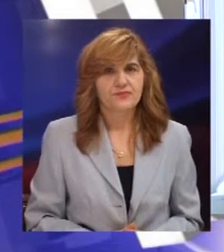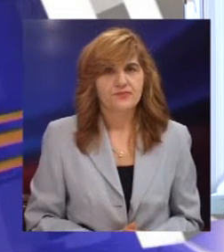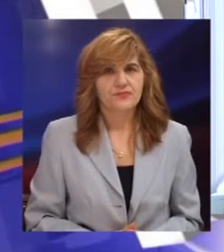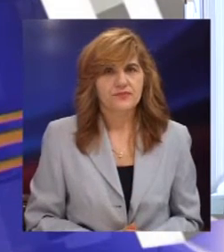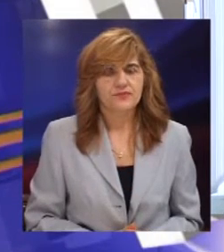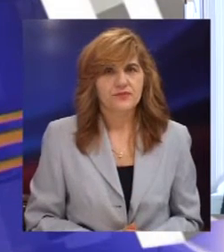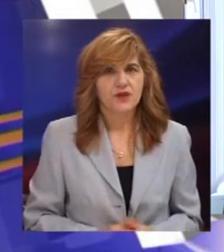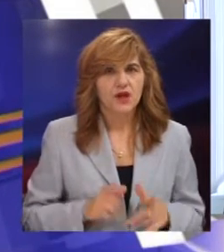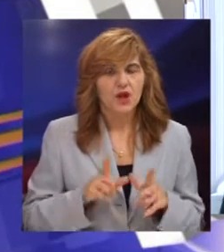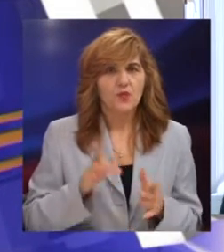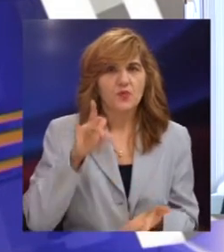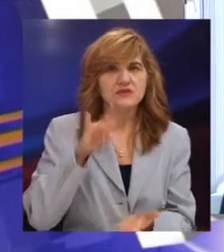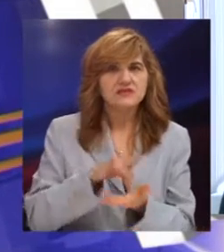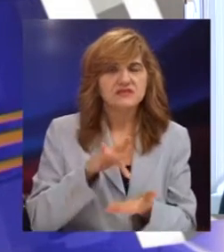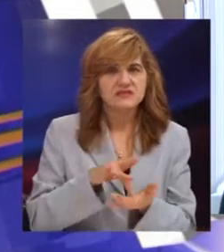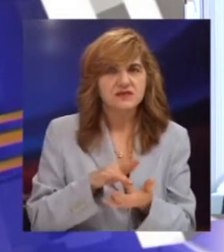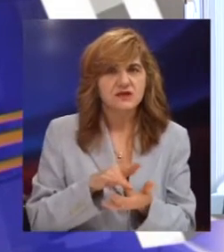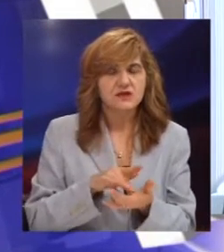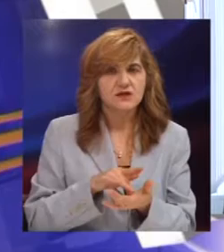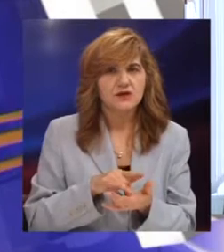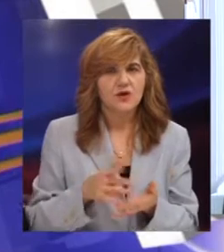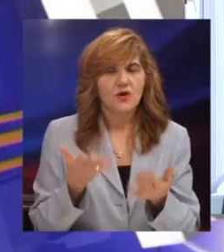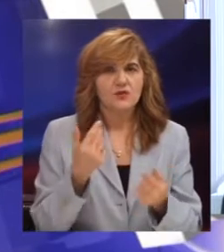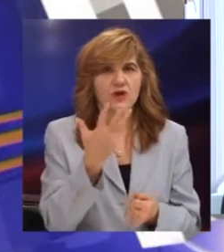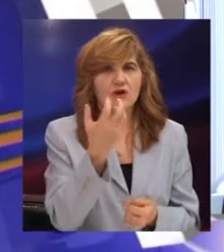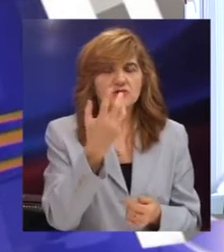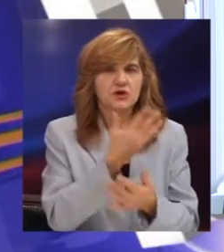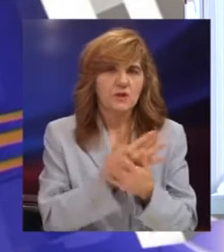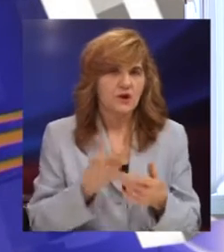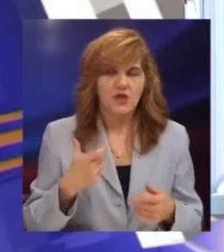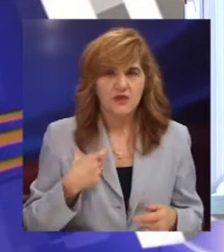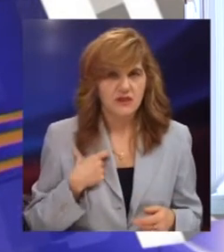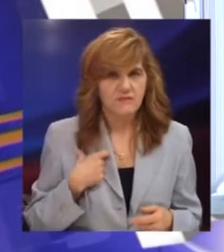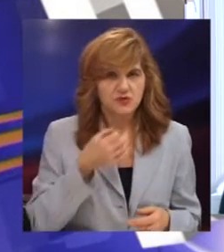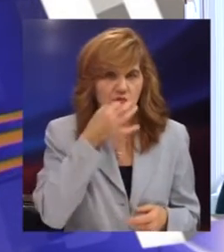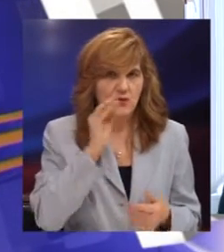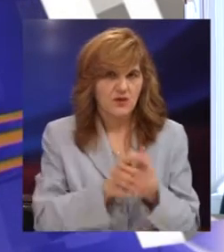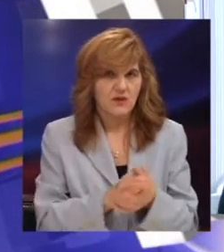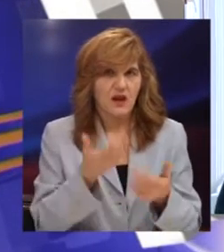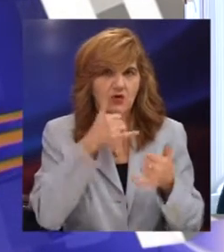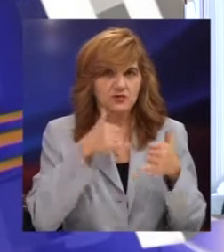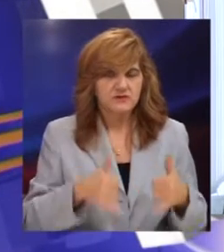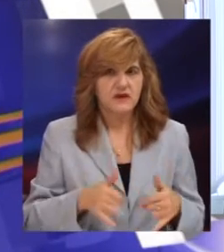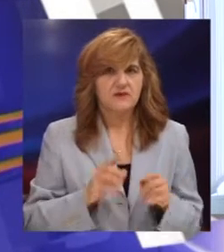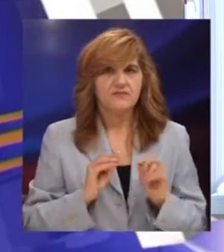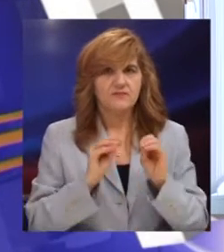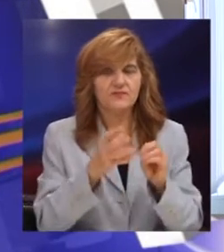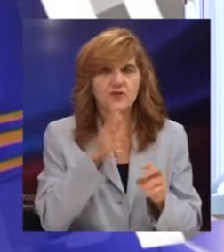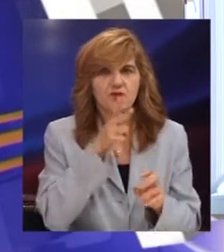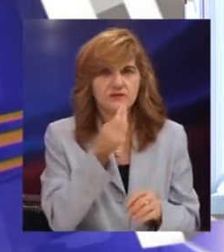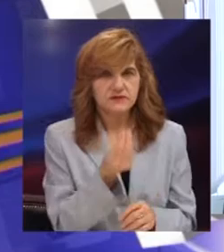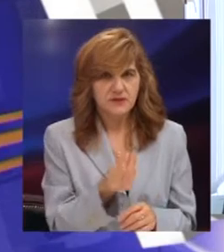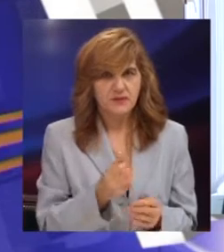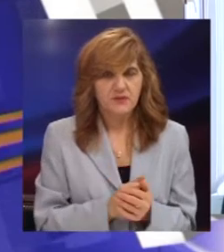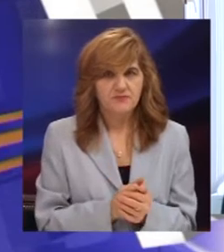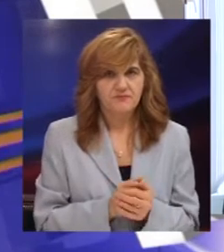i u centru tržišta od 400 miliona stanovnika ne može biti idealni partner nego što može biti Srbija. Mi smo